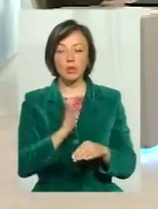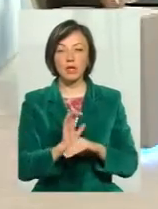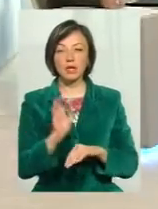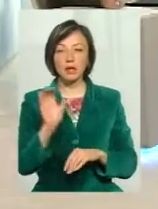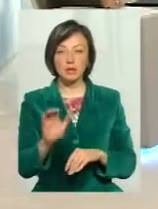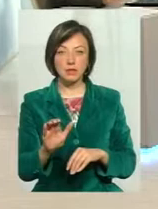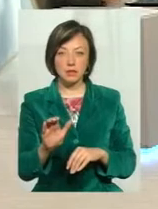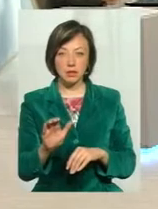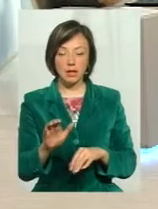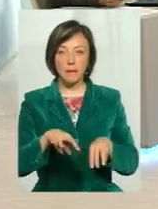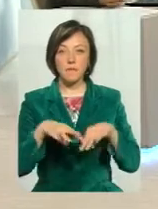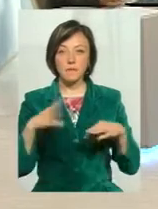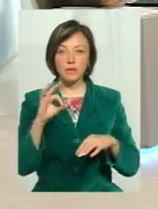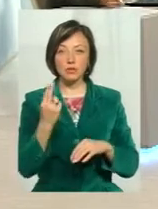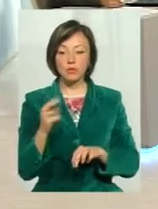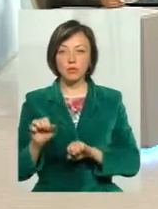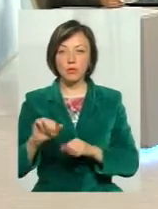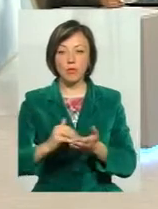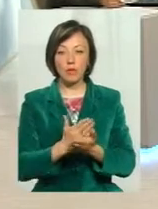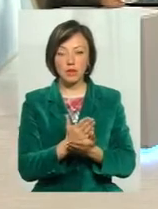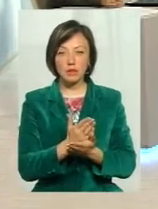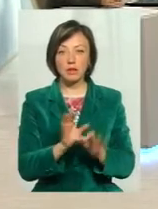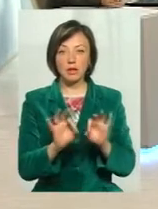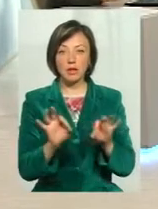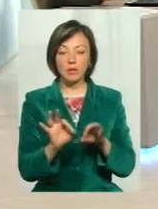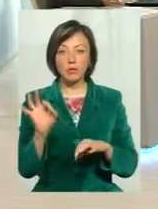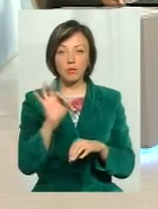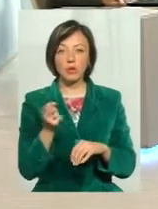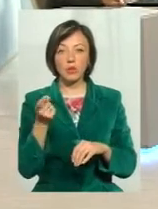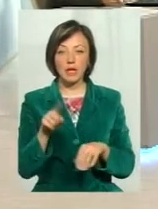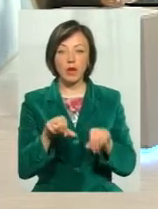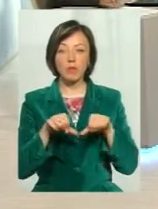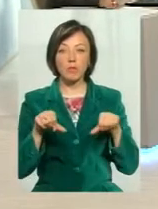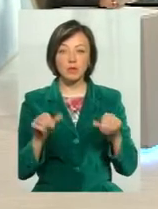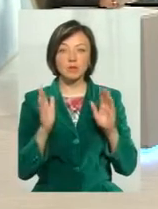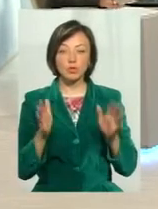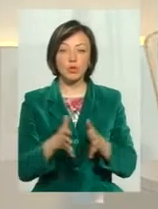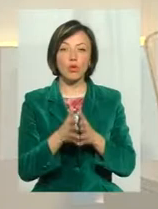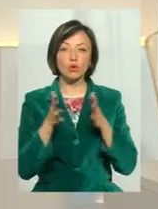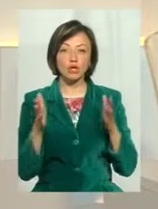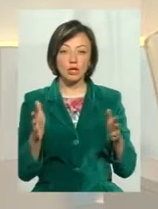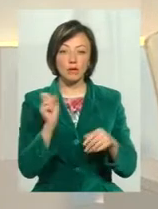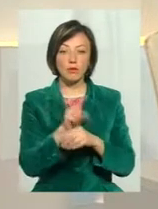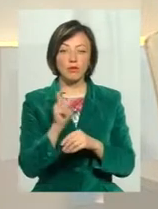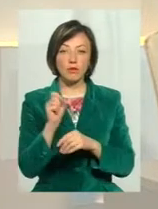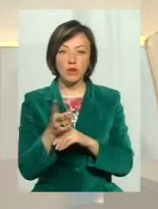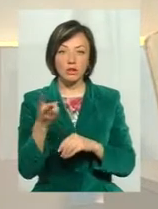надіслані Мінсоцполітики, там йдеться про те, що от саме комісії будуть розширені повноваження